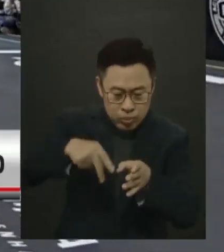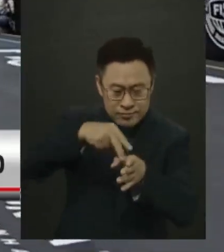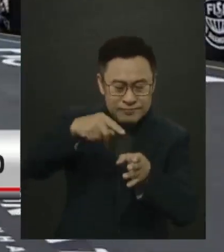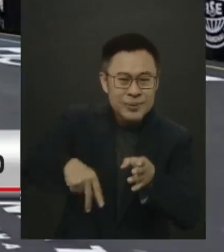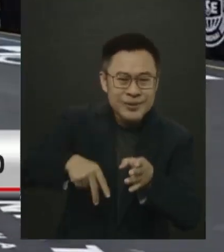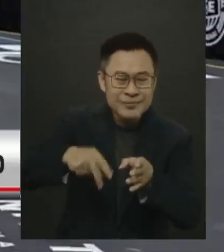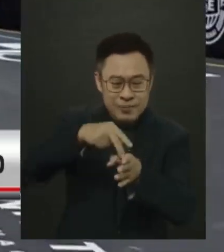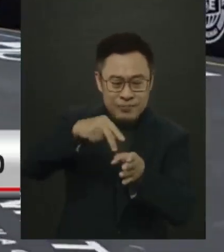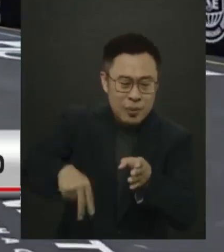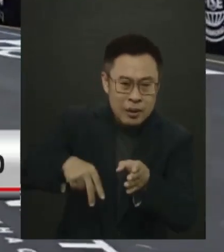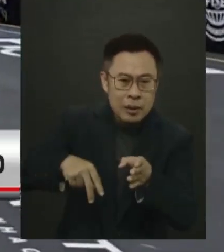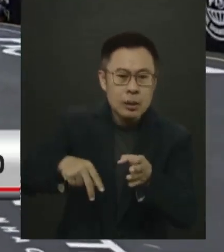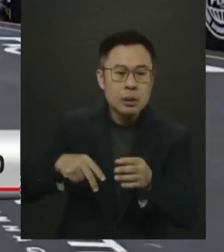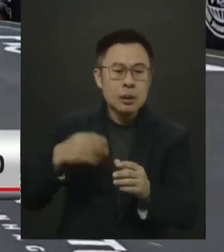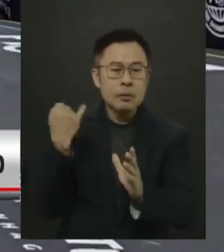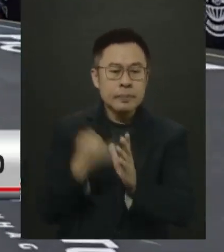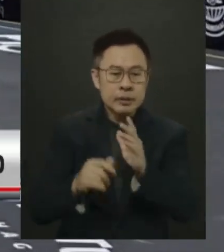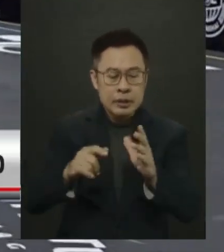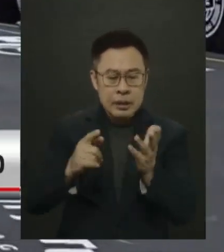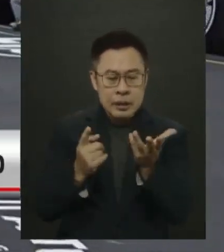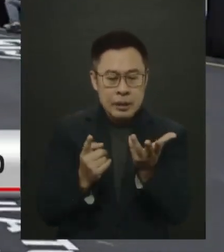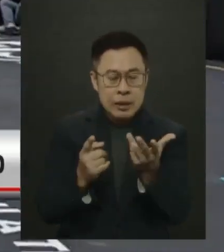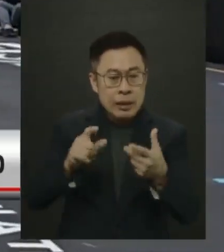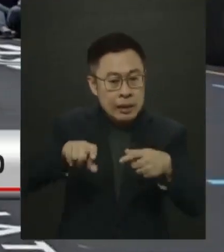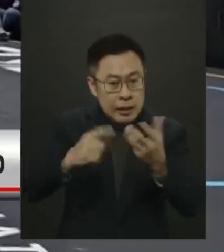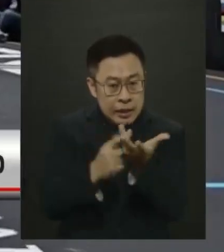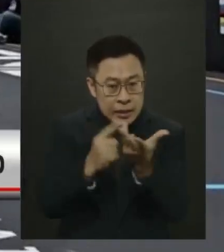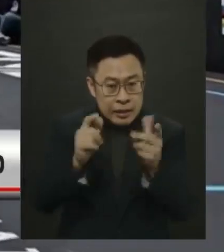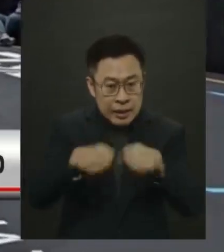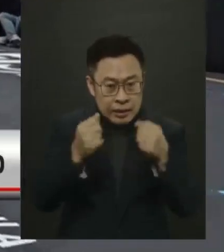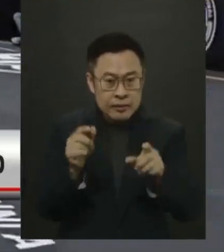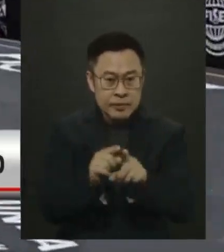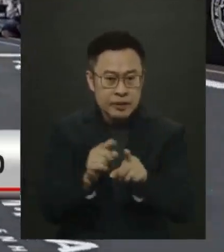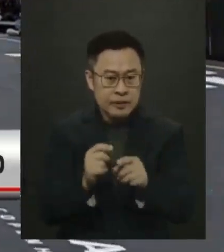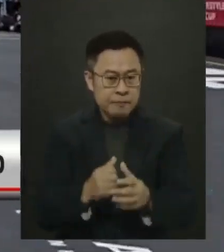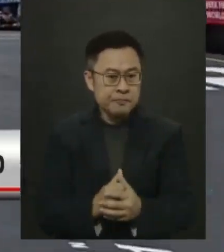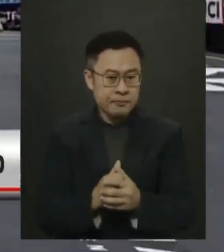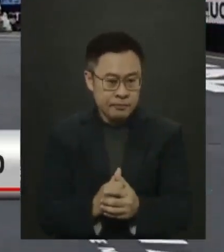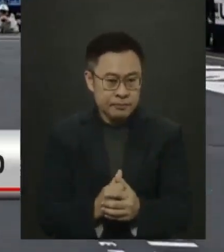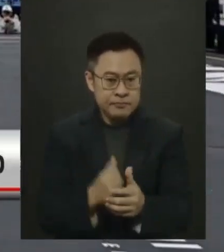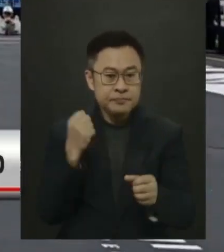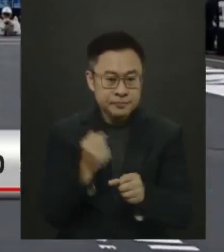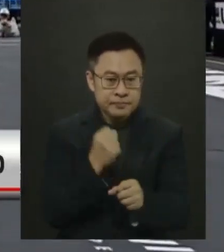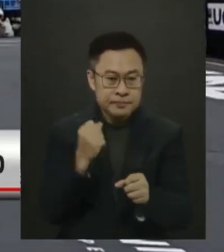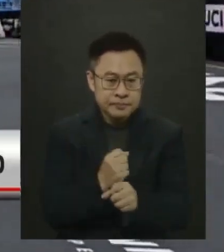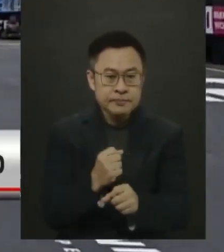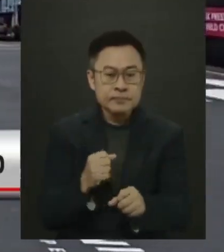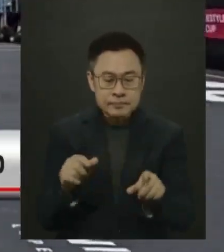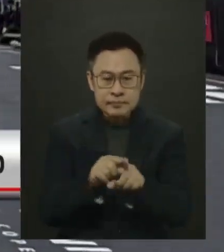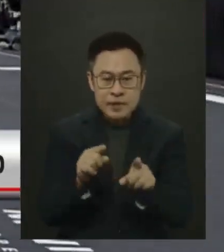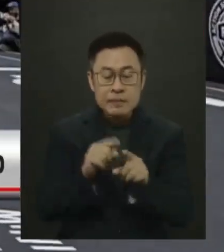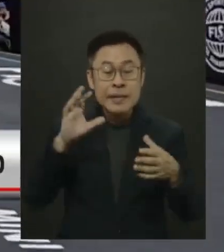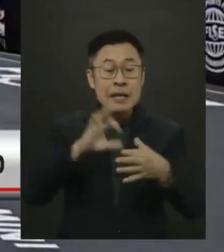แข่งในการวางแผนแต่ดูจากภาพที่เราเห็นเนี่ยนี่คือสกิลที่โอ้โหต้องบอกว่ายากนะฮะคือเป็นการแข่งขันกีฬาเอ็กซ์ตรีม